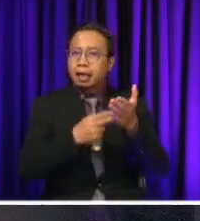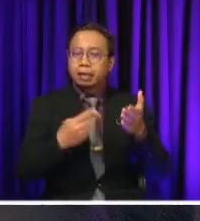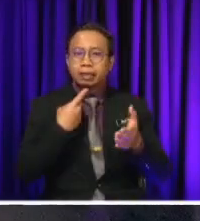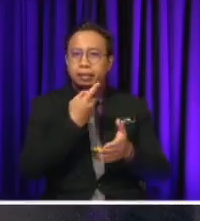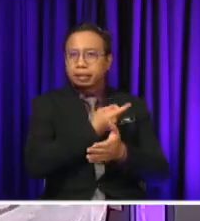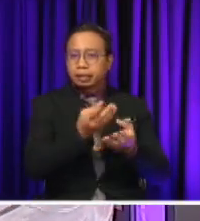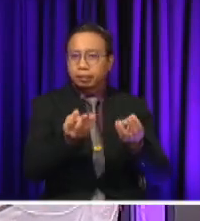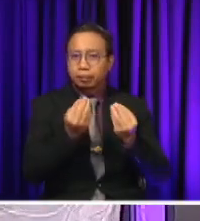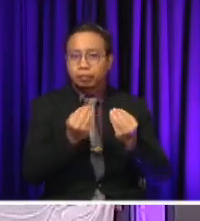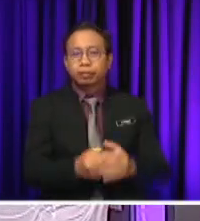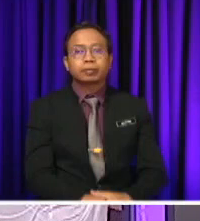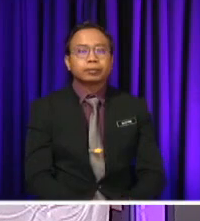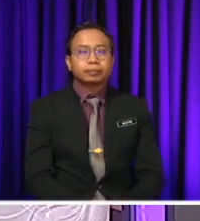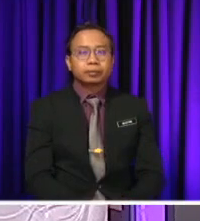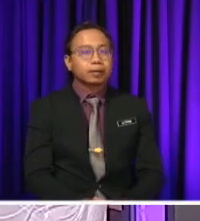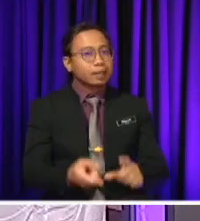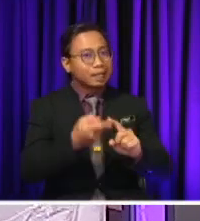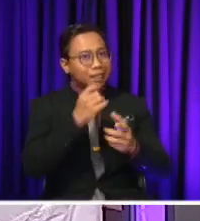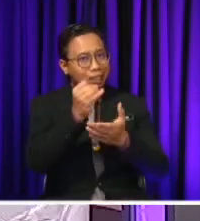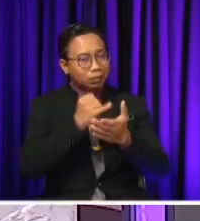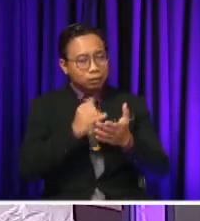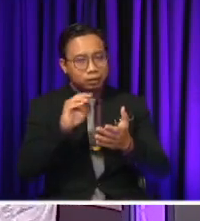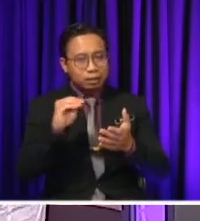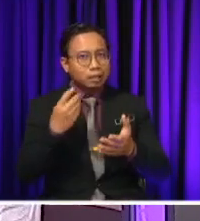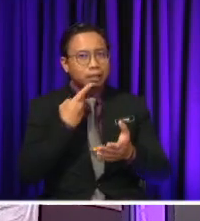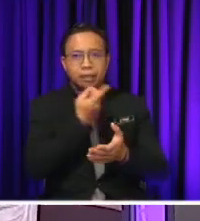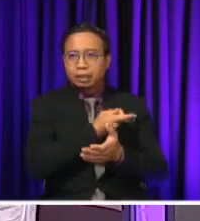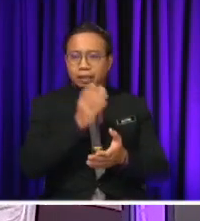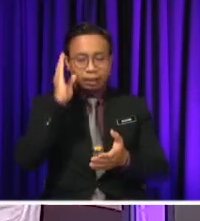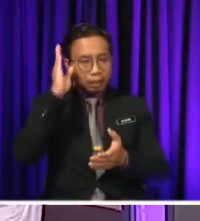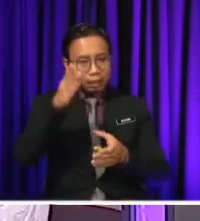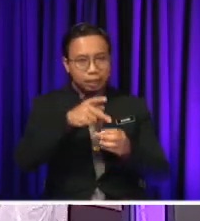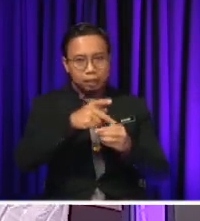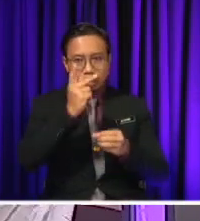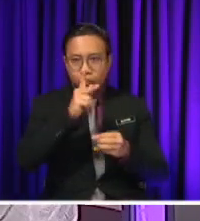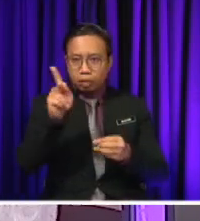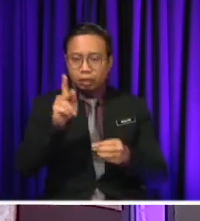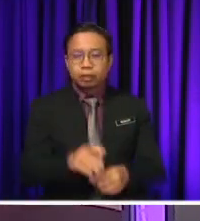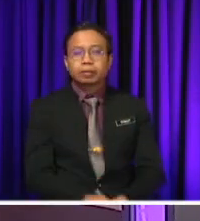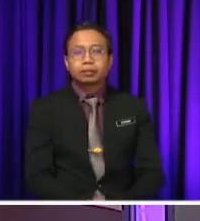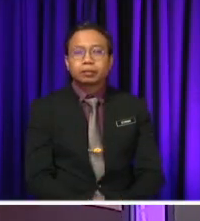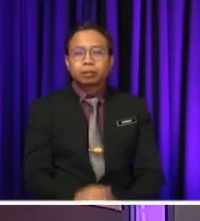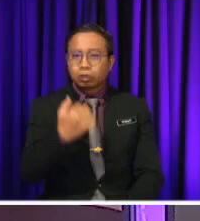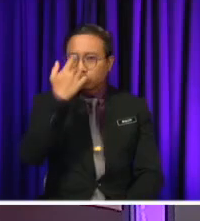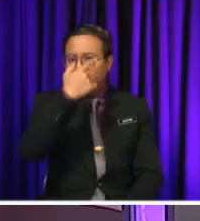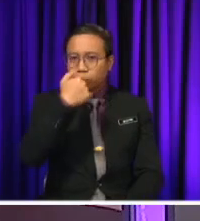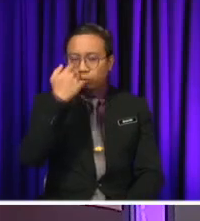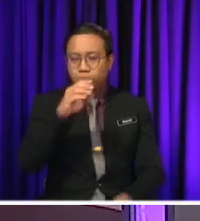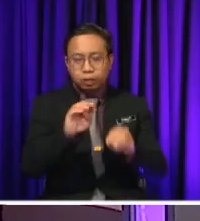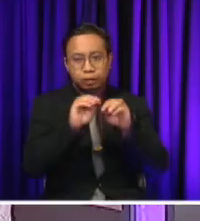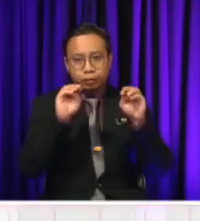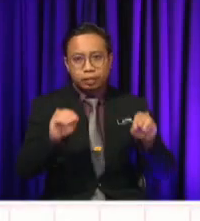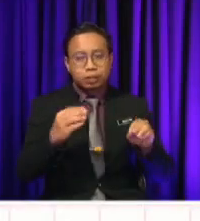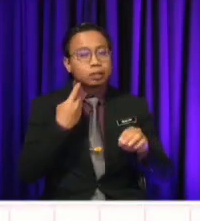lukisan maka kita akan keluarkan Oke muka meja kita